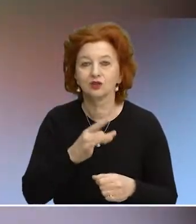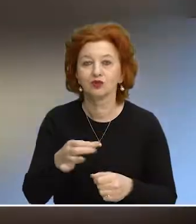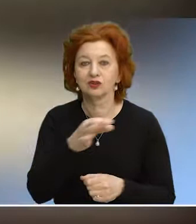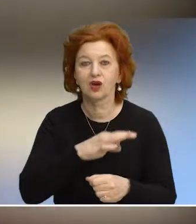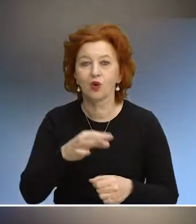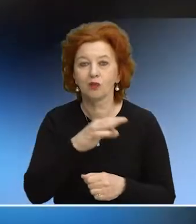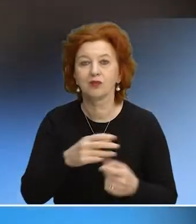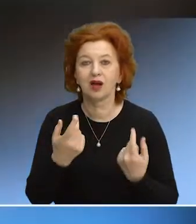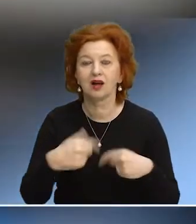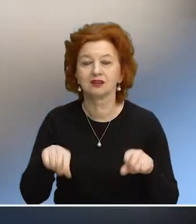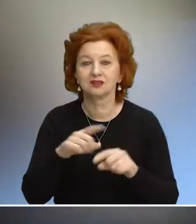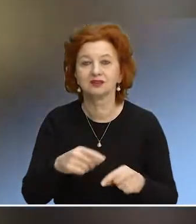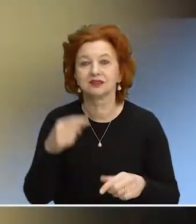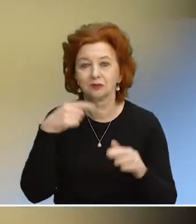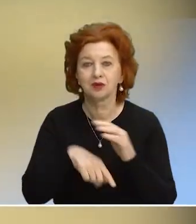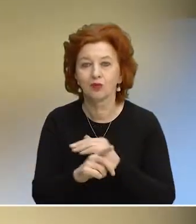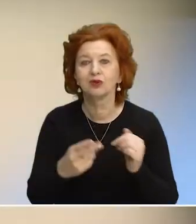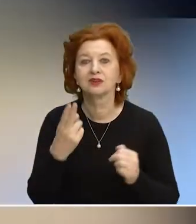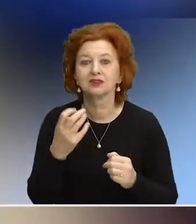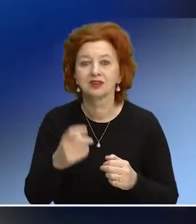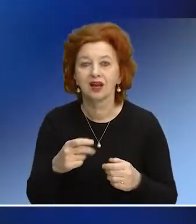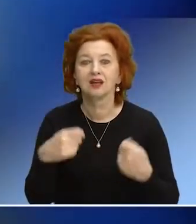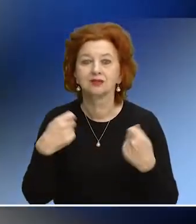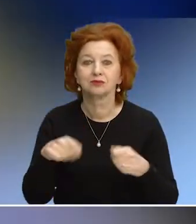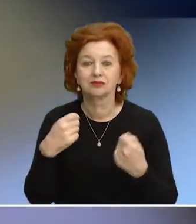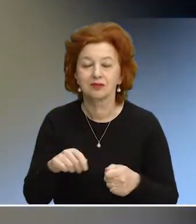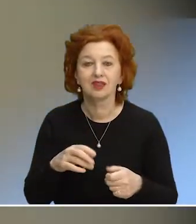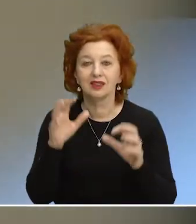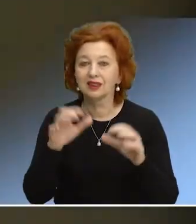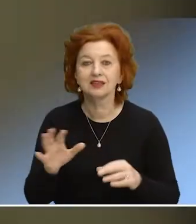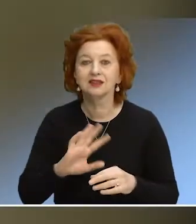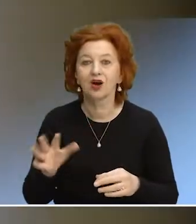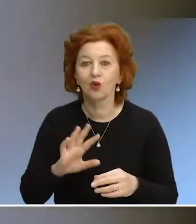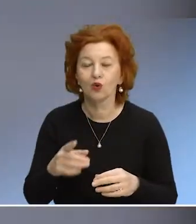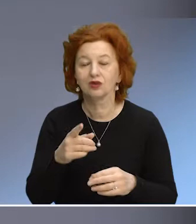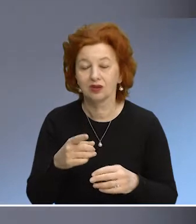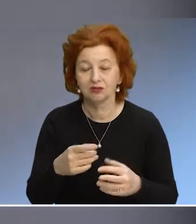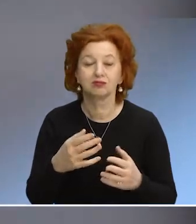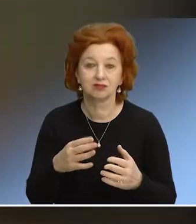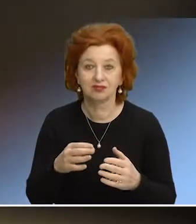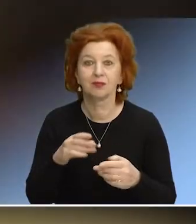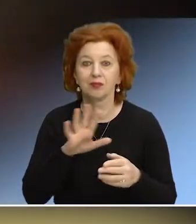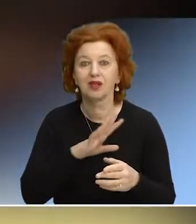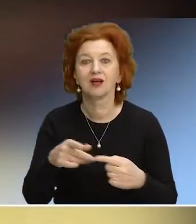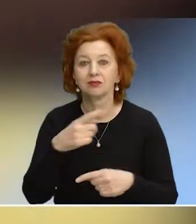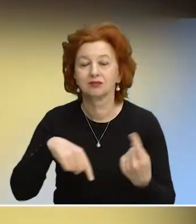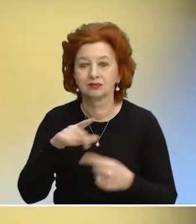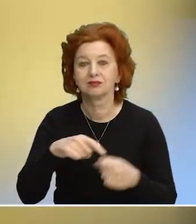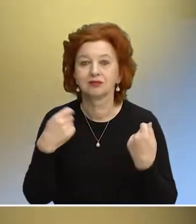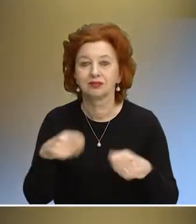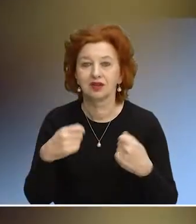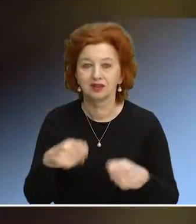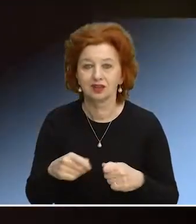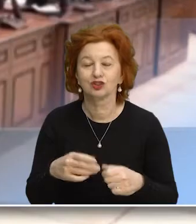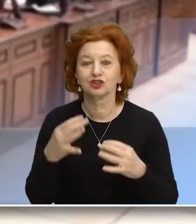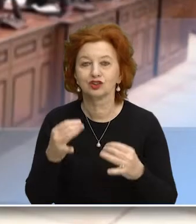районе Ростовской области организовал частный цех и использовал в качестве сырья незаконно выловленную рыбу, а затем сбывал ее